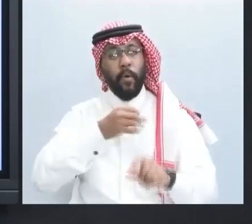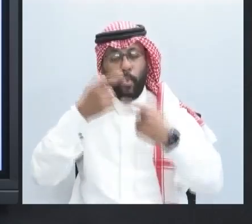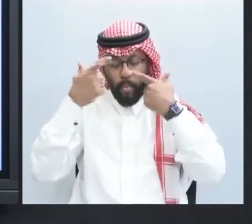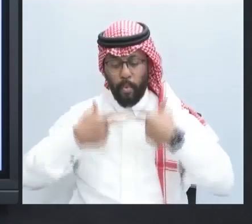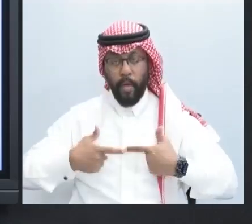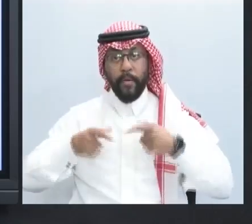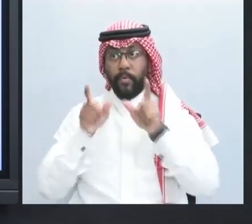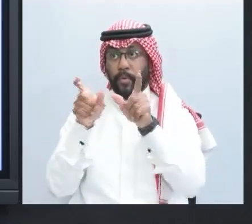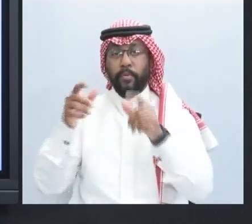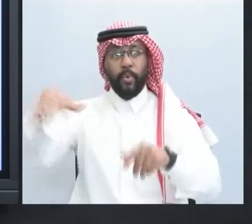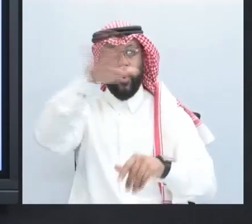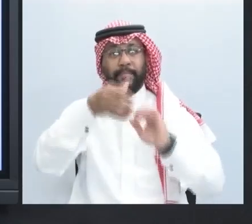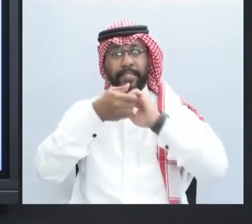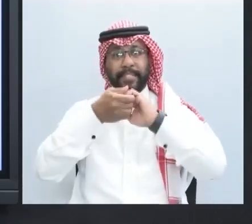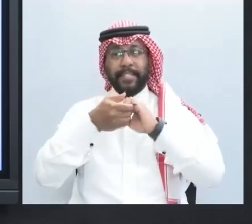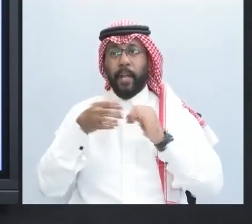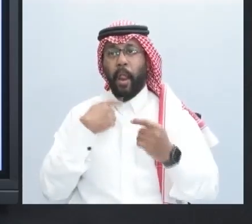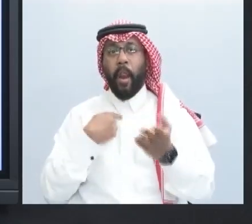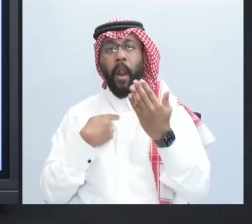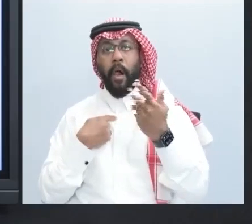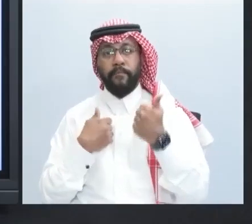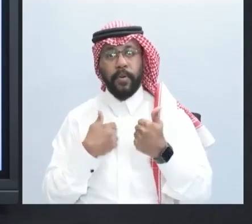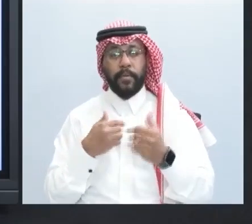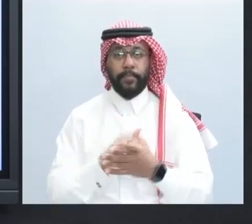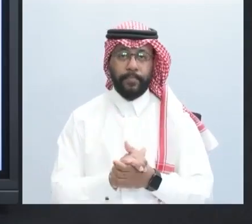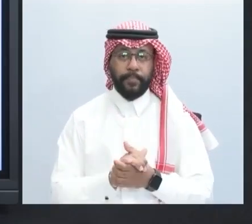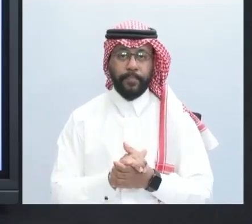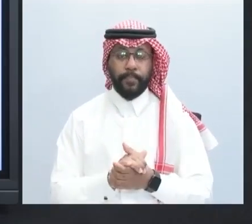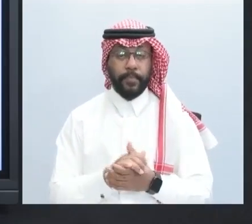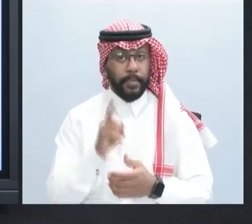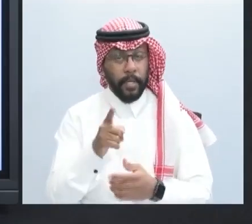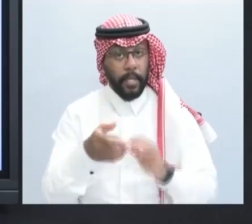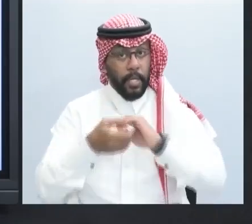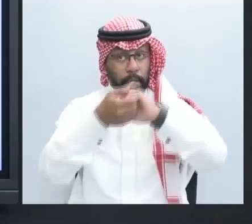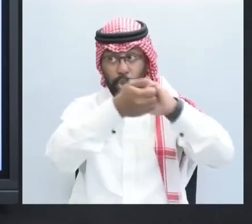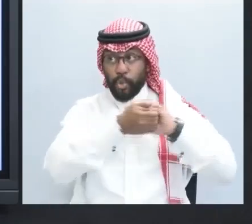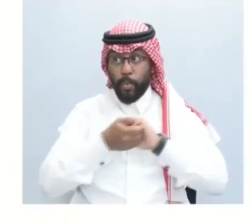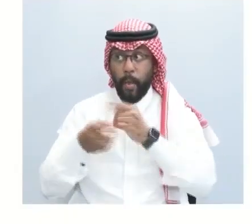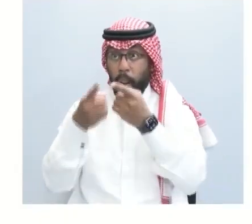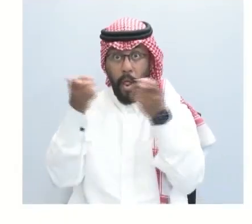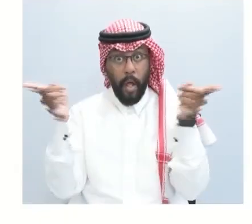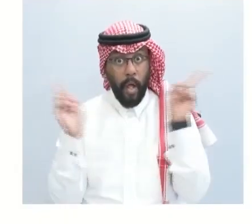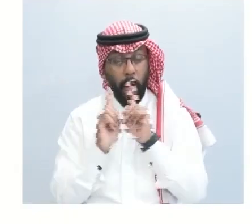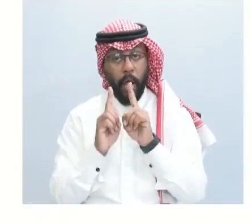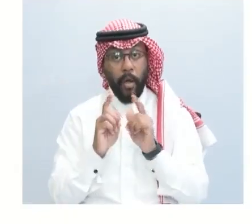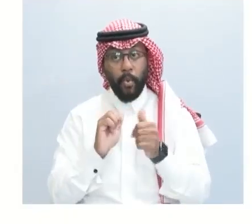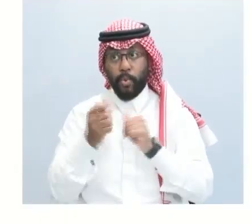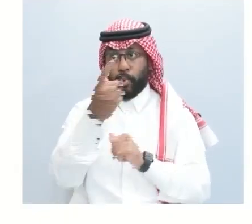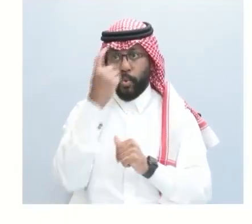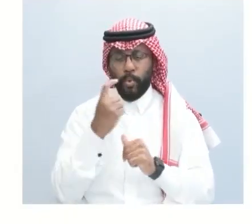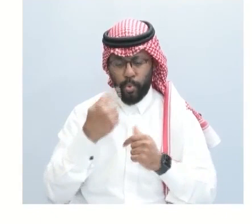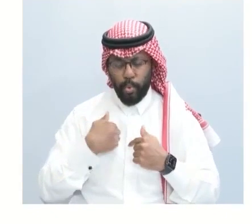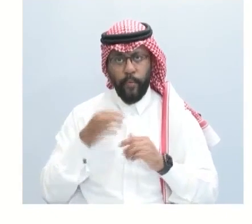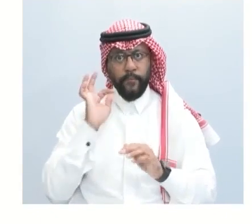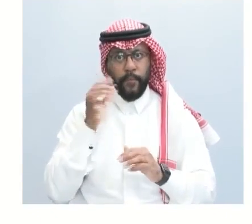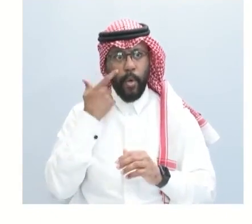امام زملائك ثم القه امام زملائك هنا تذكر ان زملائك سيقومون ادائك بحسب بطاقه التقويم